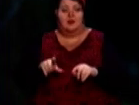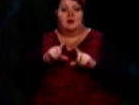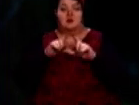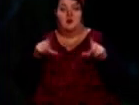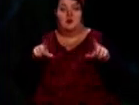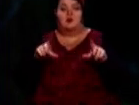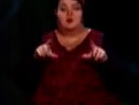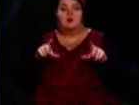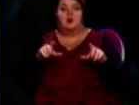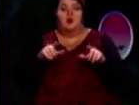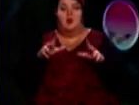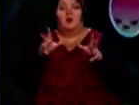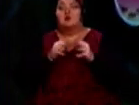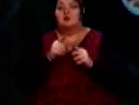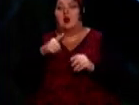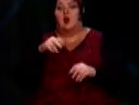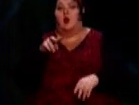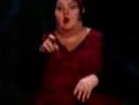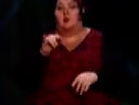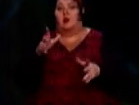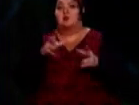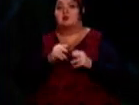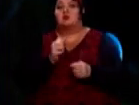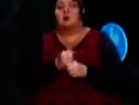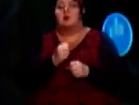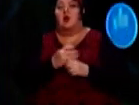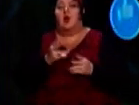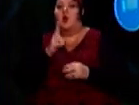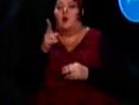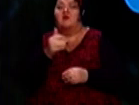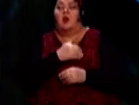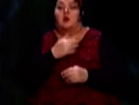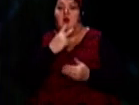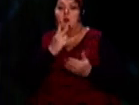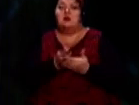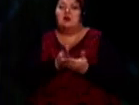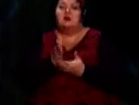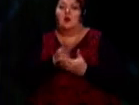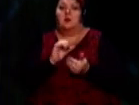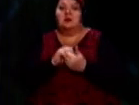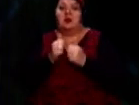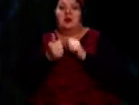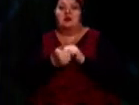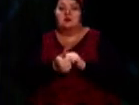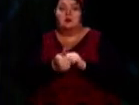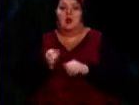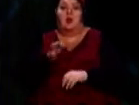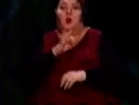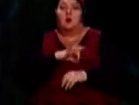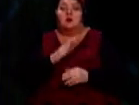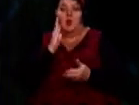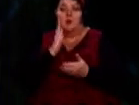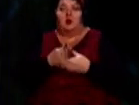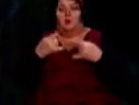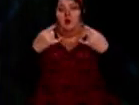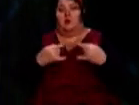Голубан. Як вам з ним працювалося? Я хочу... І кого б ви хотіли бачити на посаді замість Тимофія Голубана? Користуючись прямим ефіром,